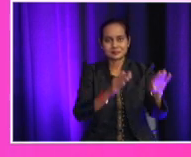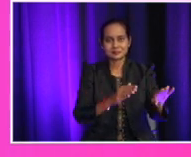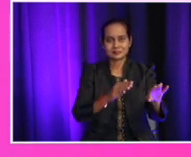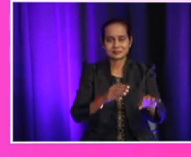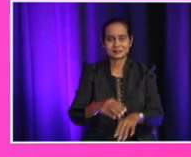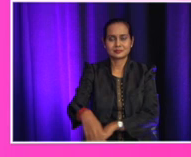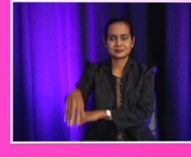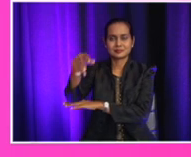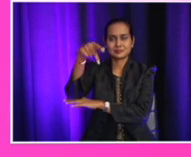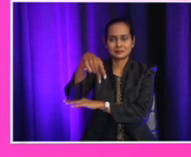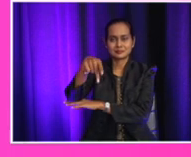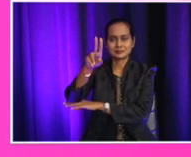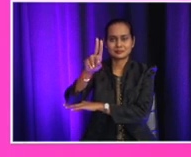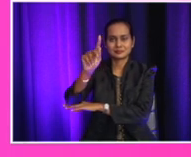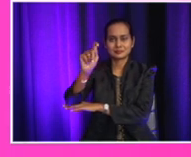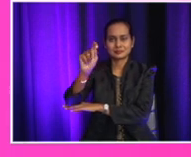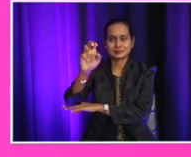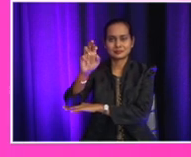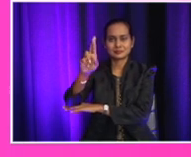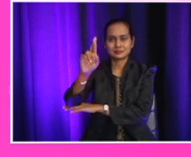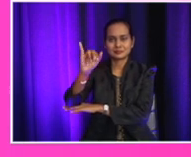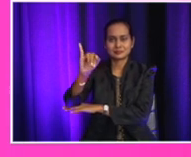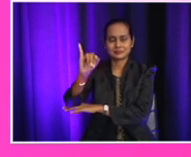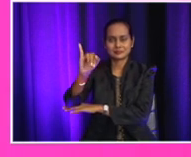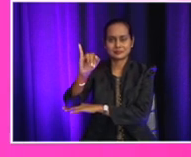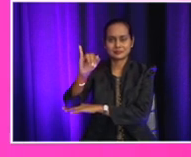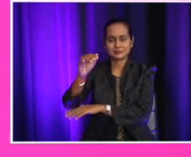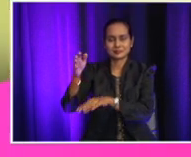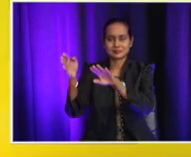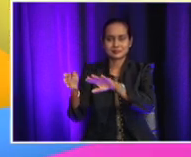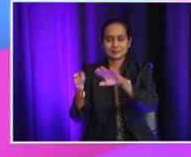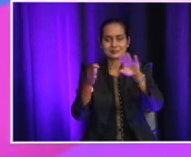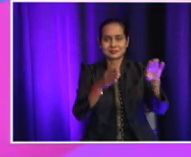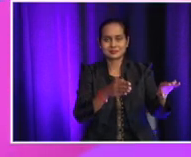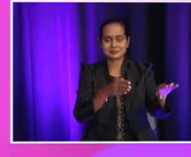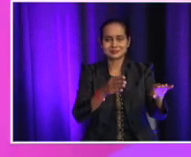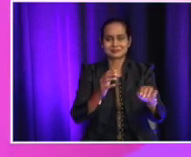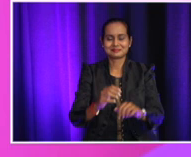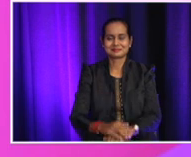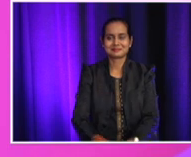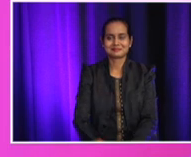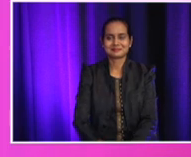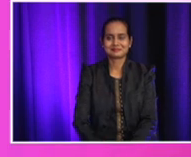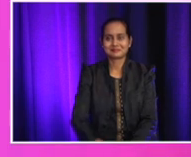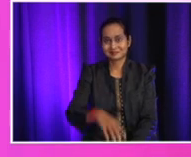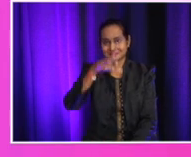Oke dan akhirnya Hero Malaya satu-satunya Hero malaysia